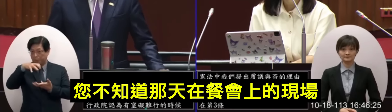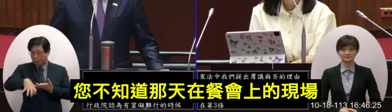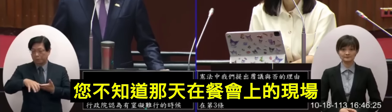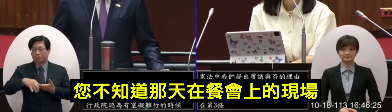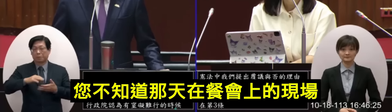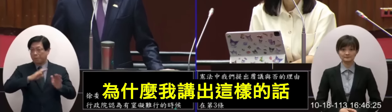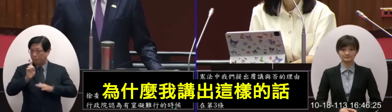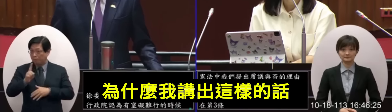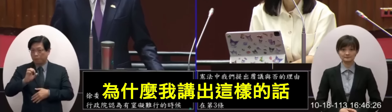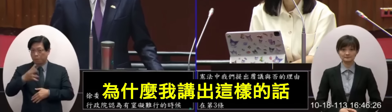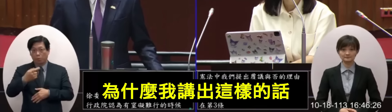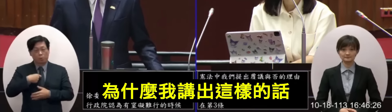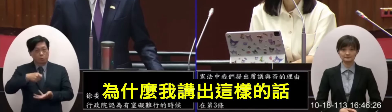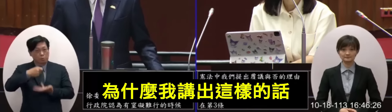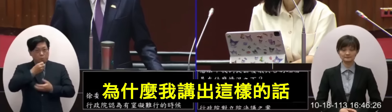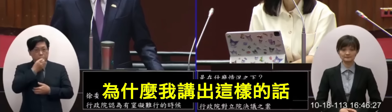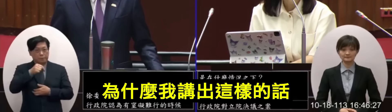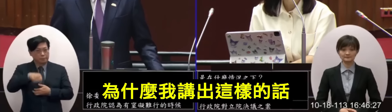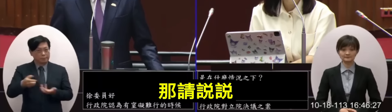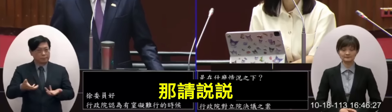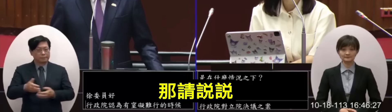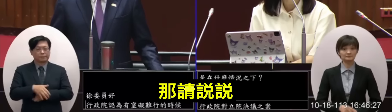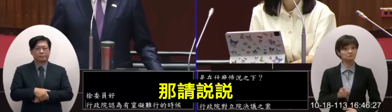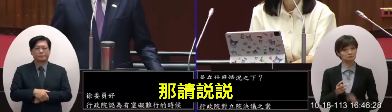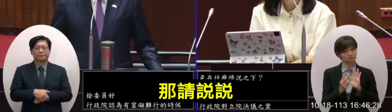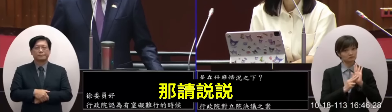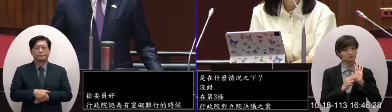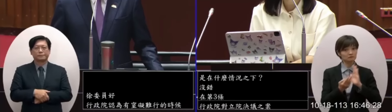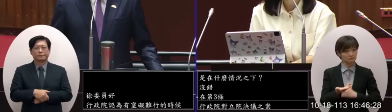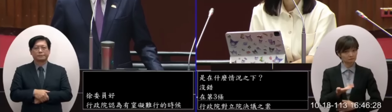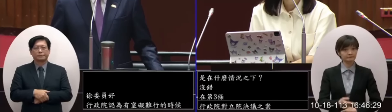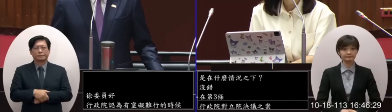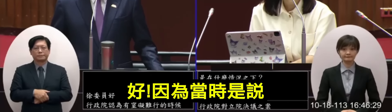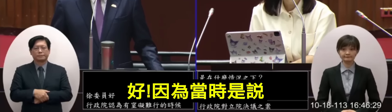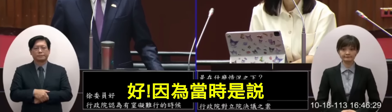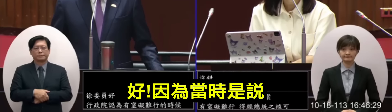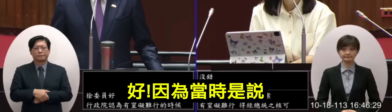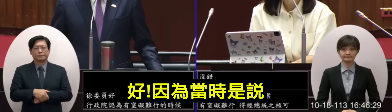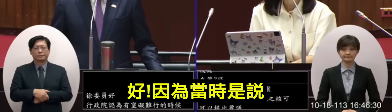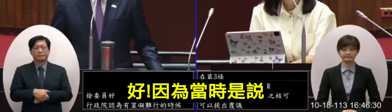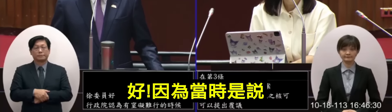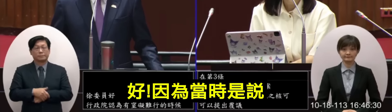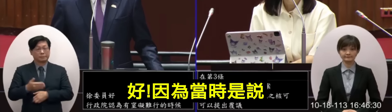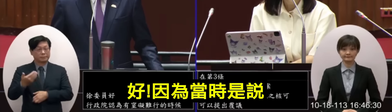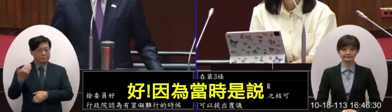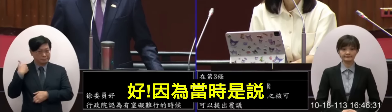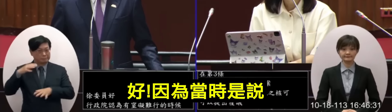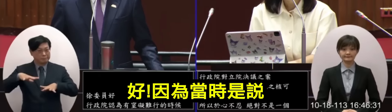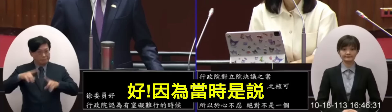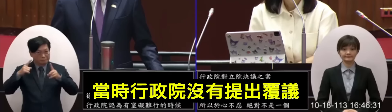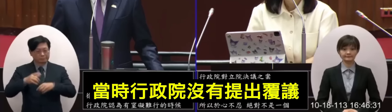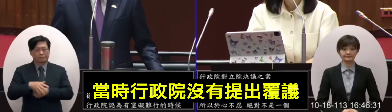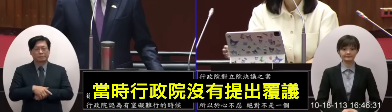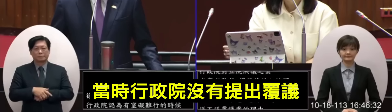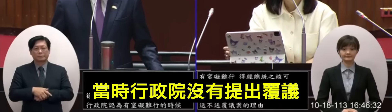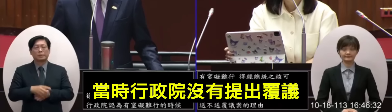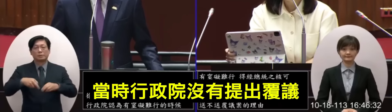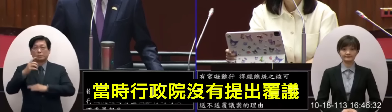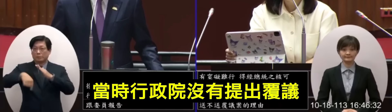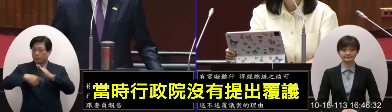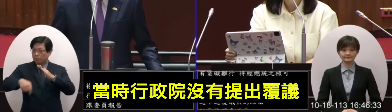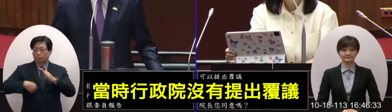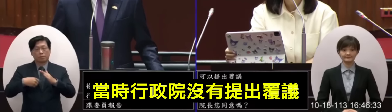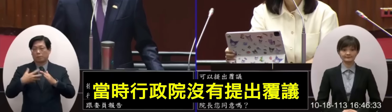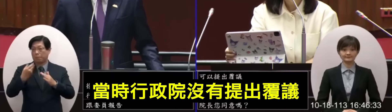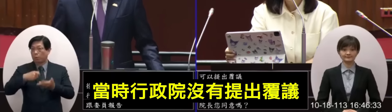上的现场，为什么我讲出这样的话？ 那请说说。 好，因为当时是说，我当时行政院没